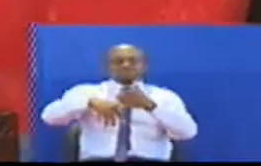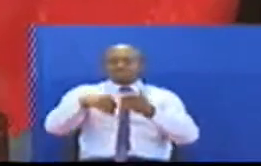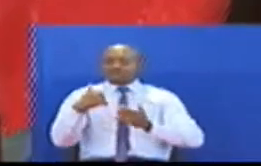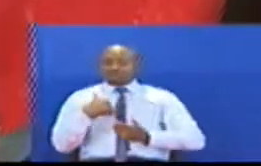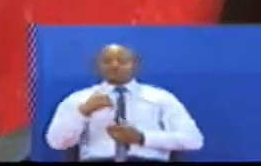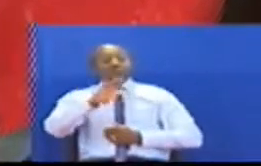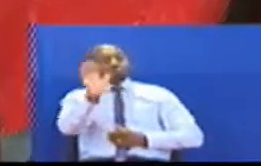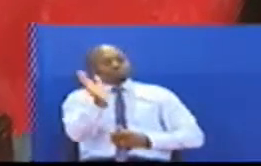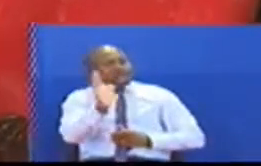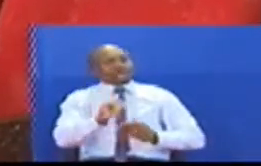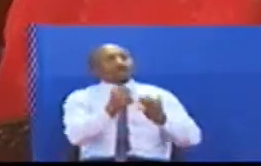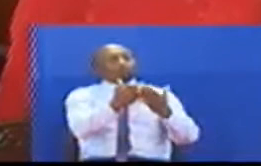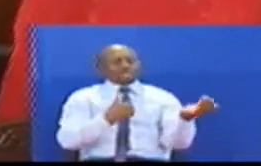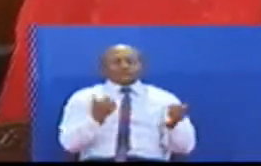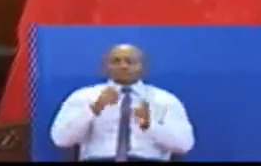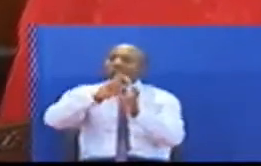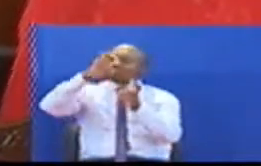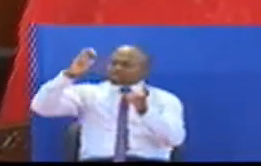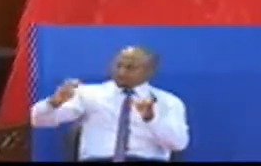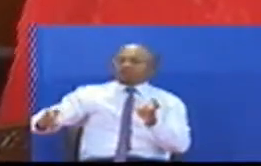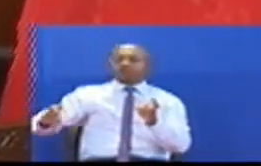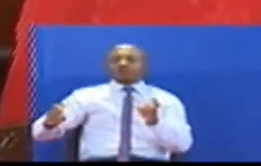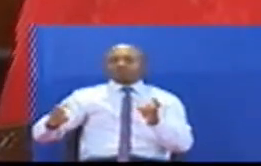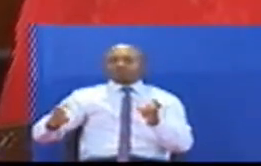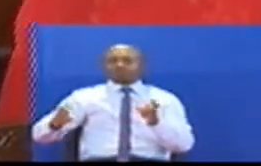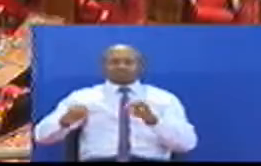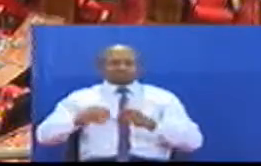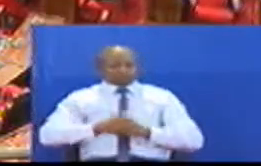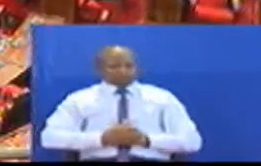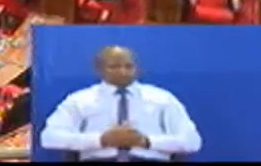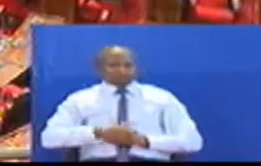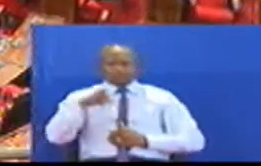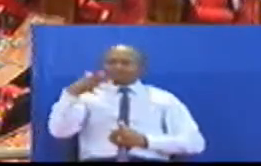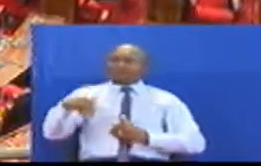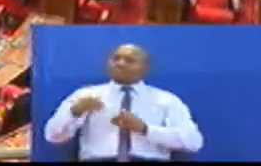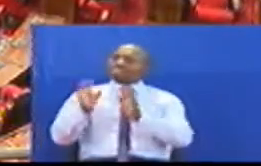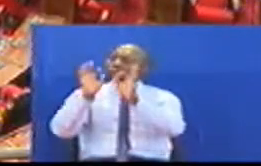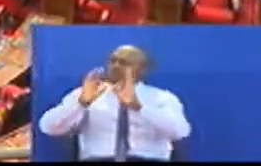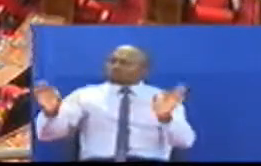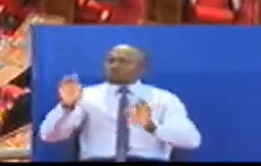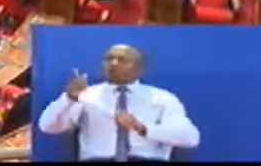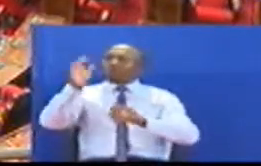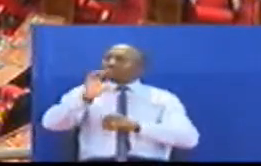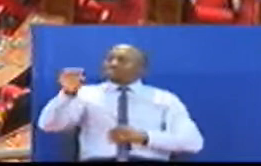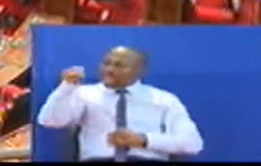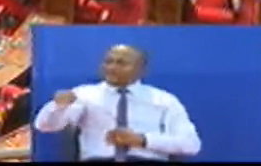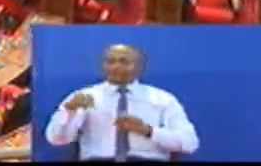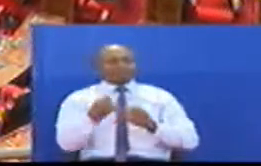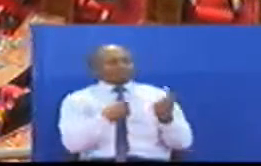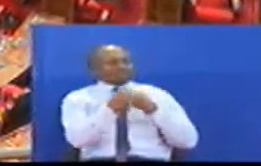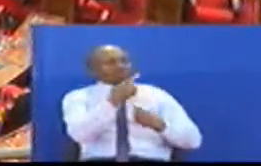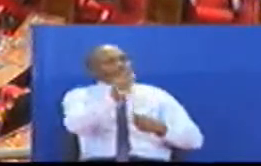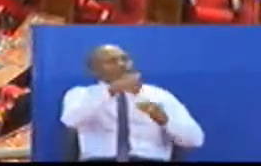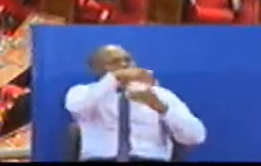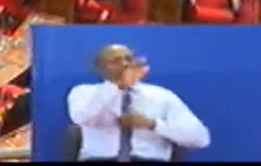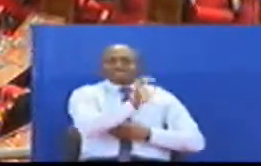kwa sababu ninaangatuka. Naomba kwa sisi. Mama, maji kule mazuri, suko CCM mama. Nazungumza ambao hawako kwenye